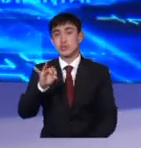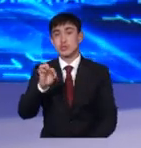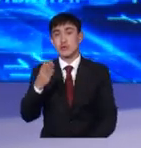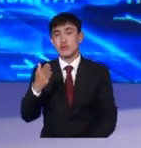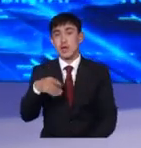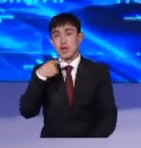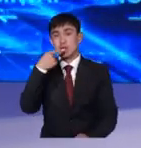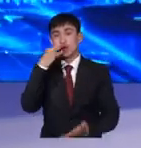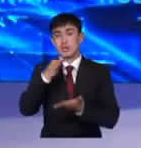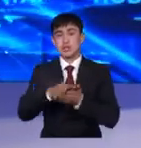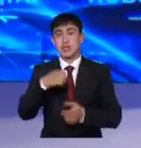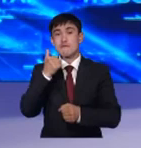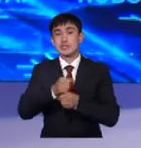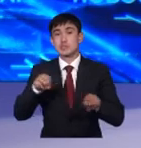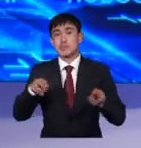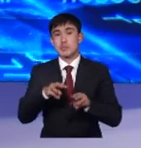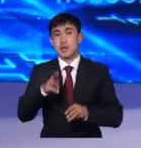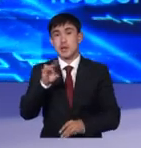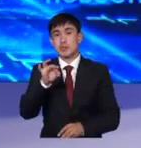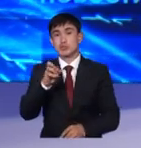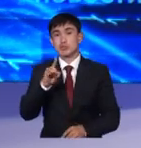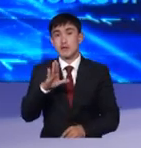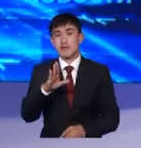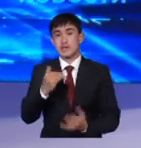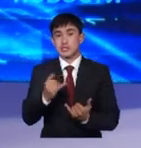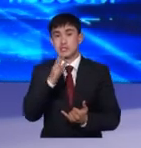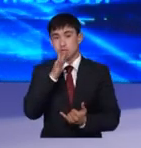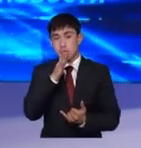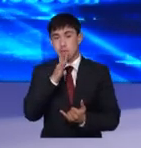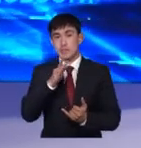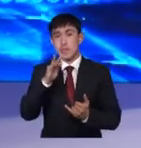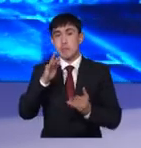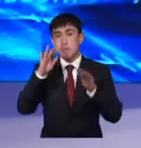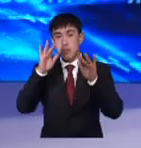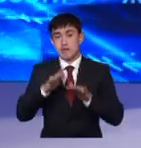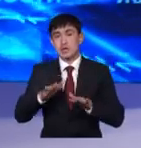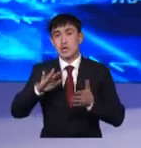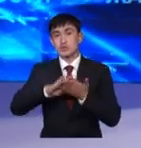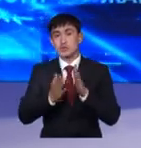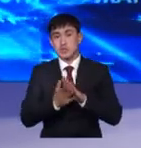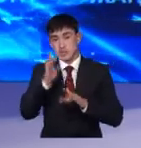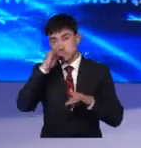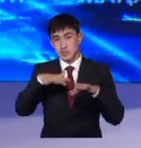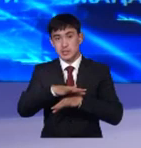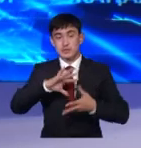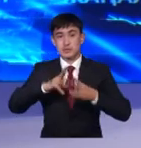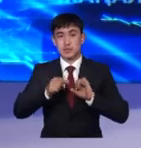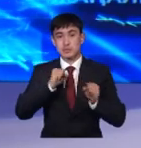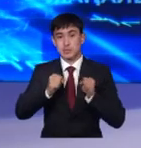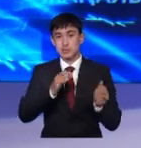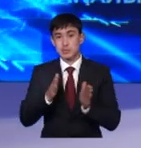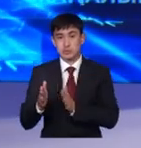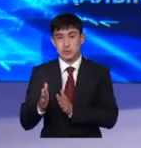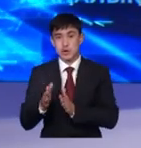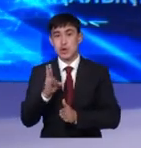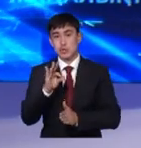Олжаса Бектенова. Как доложил вице-премьер Канат Бозумбаев, в настоящее время паводковая ситуация в стране в целом